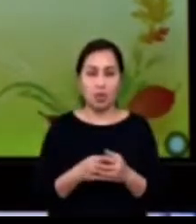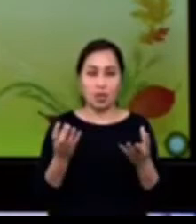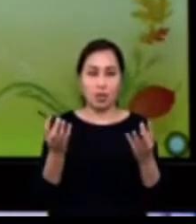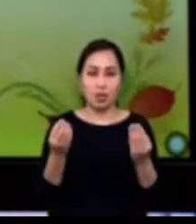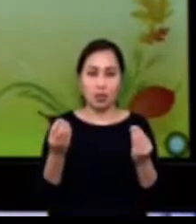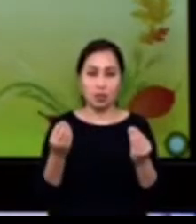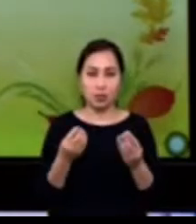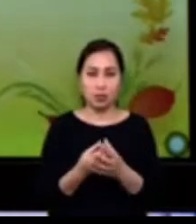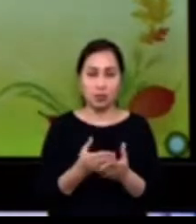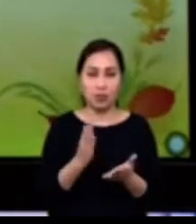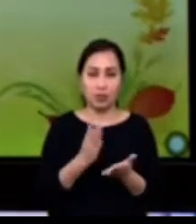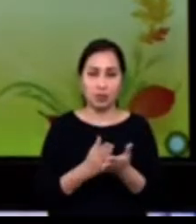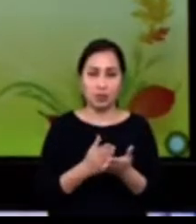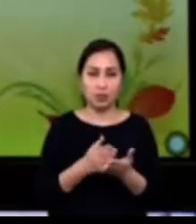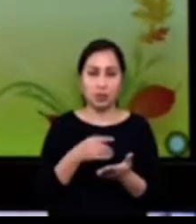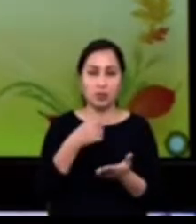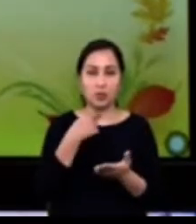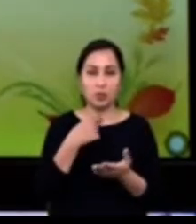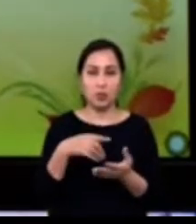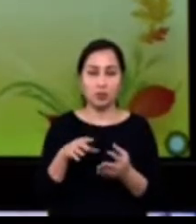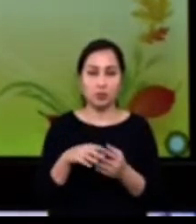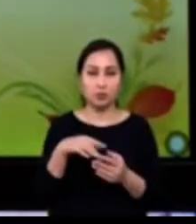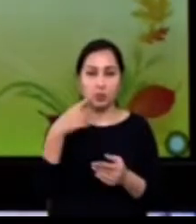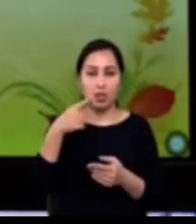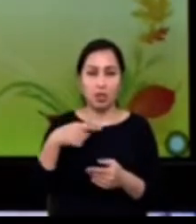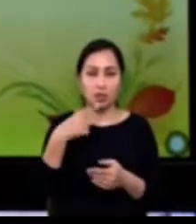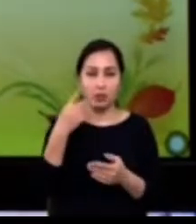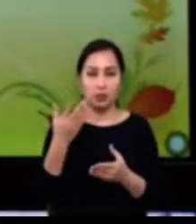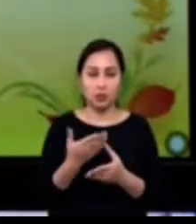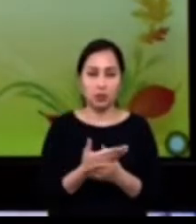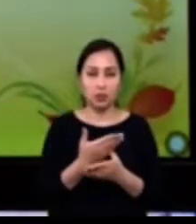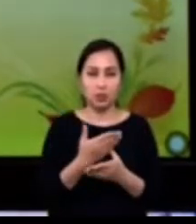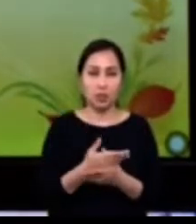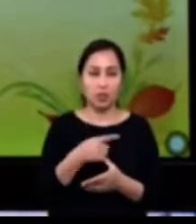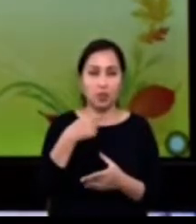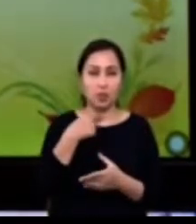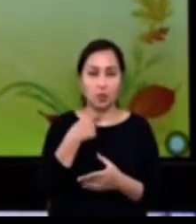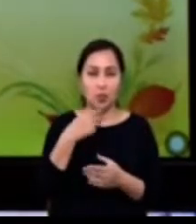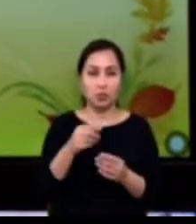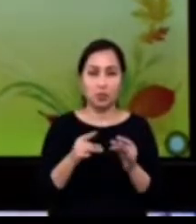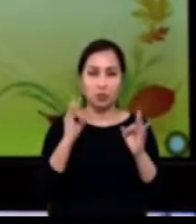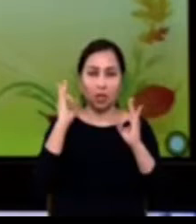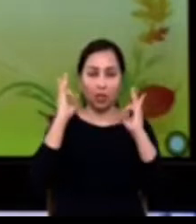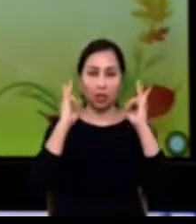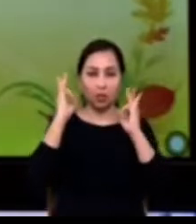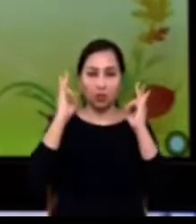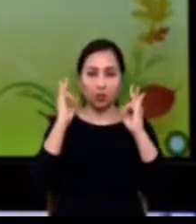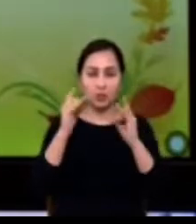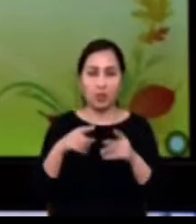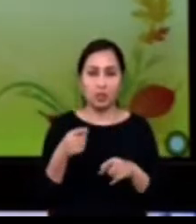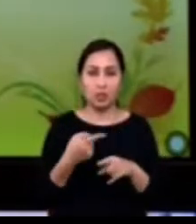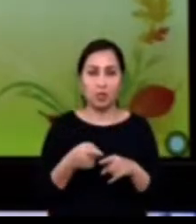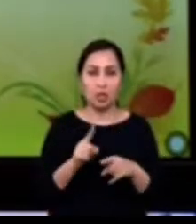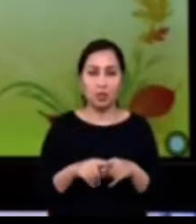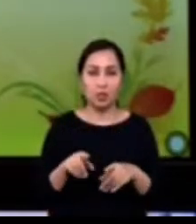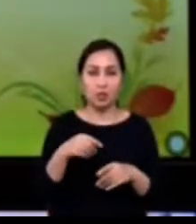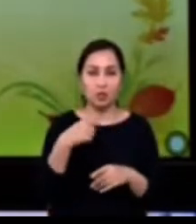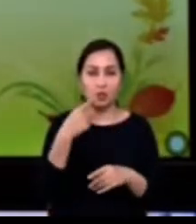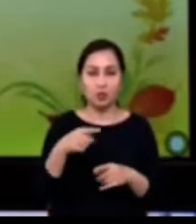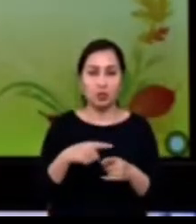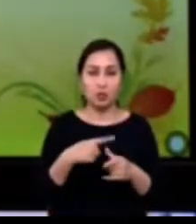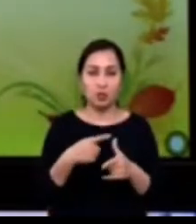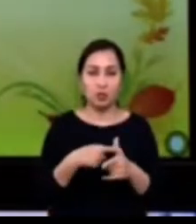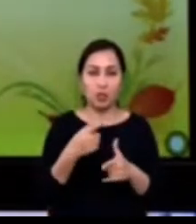А еще бывают звуки, которые мы произносим с помощью голоса и шума. Такие звуки